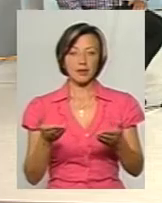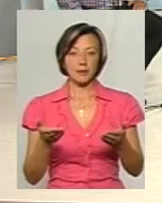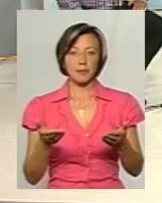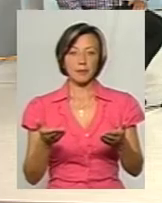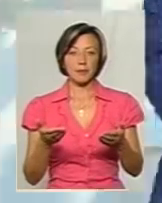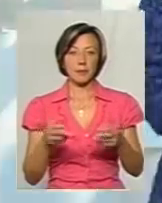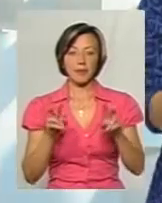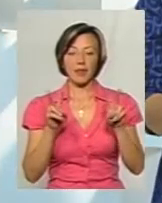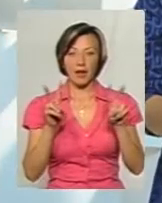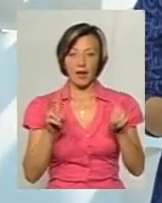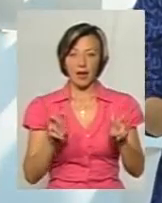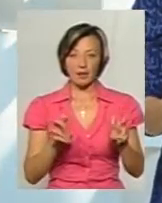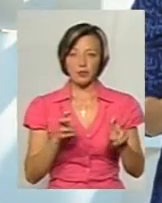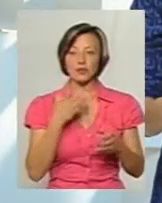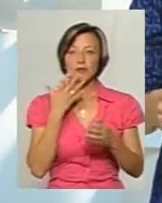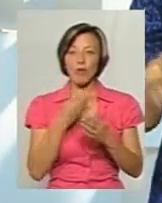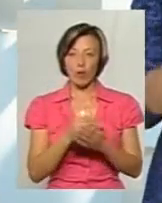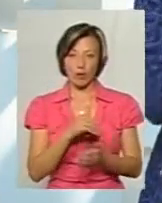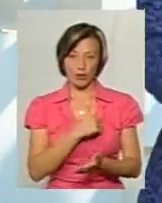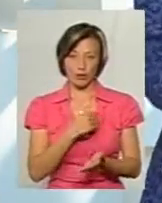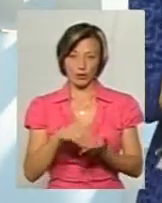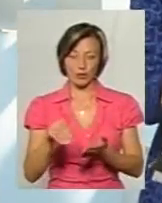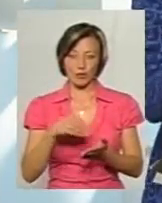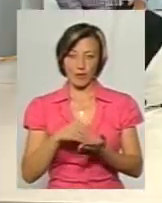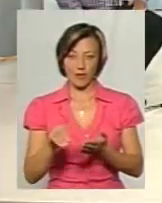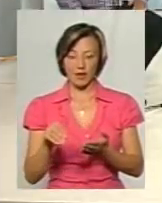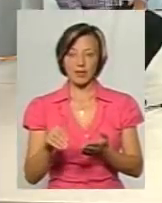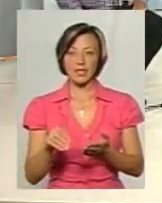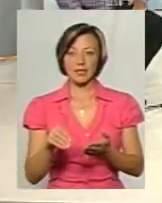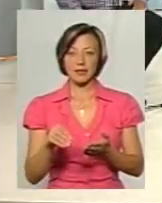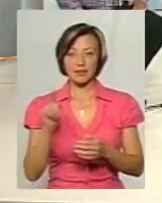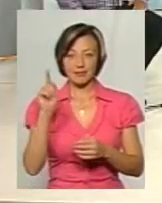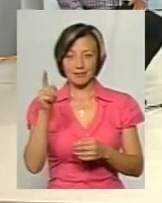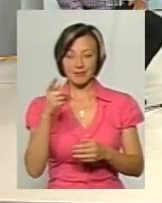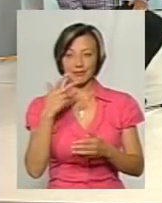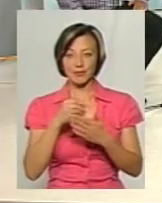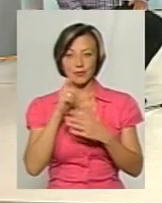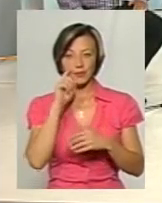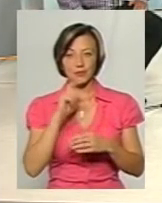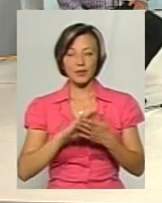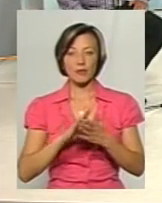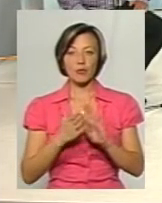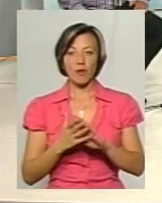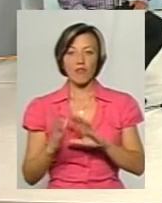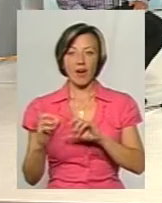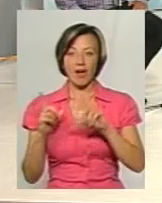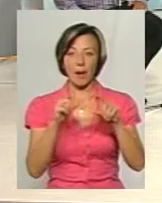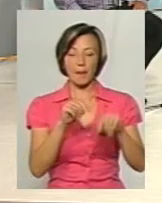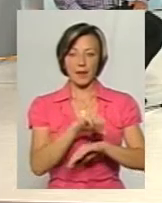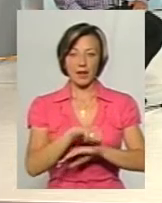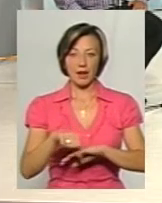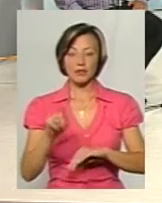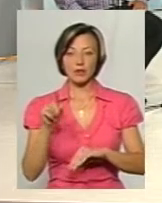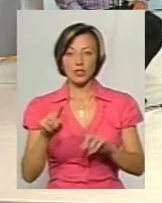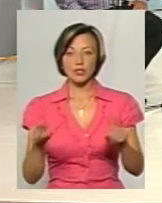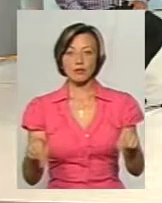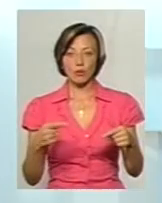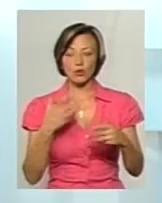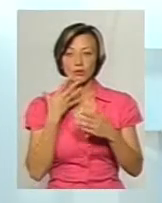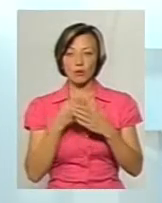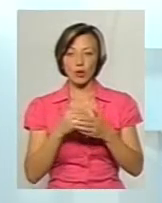оте гасло «свій до свого по своє», так? Тобто отой свій такий от в умовах еміграції. Так, і вони створюють